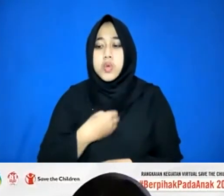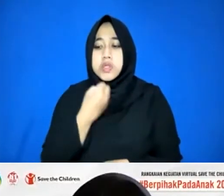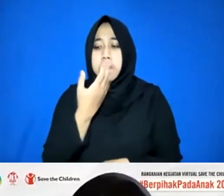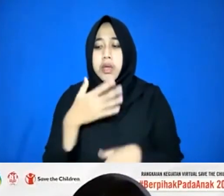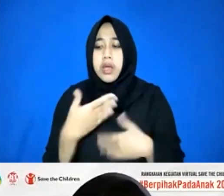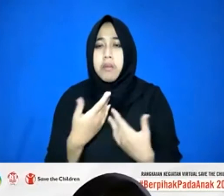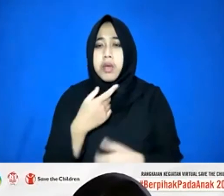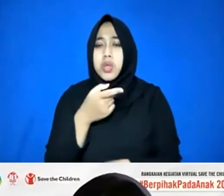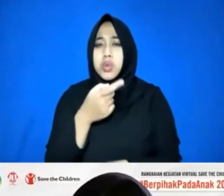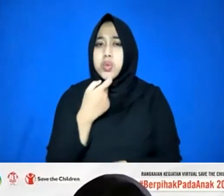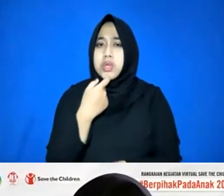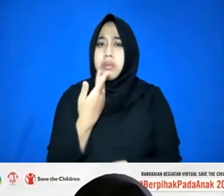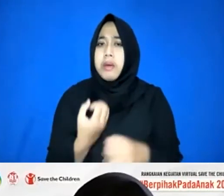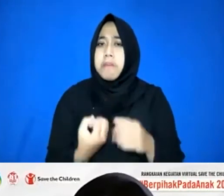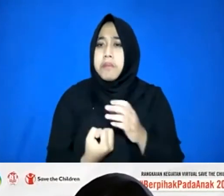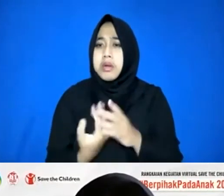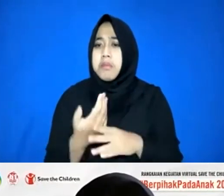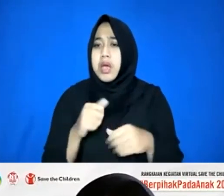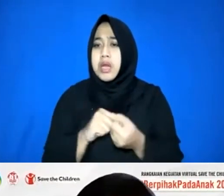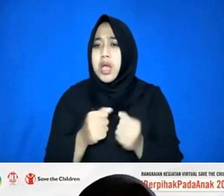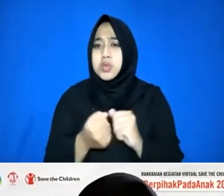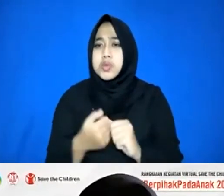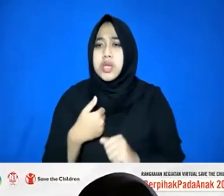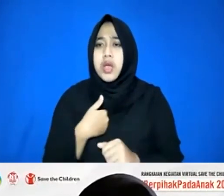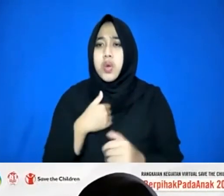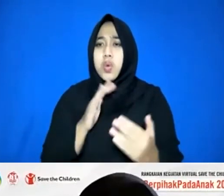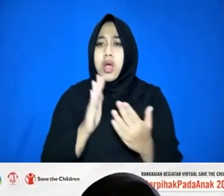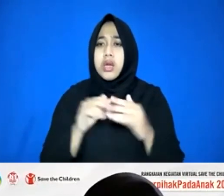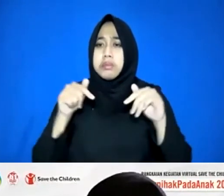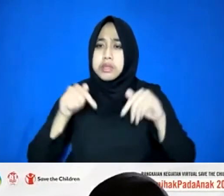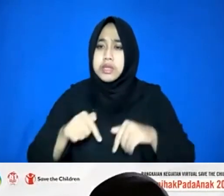Mas terkait perkembangan kasus yang aku tangani saat ini.